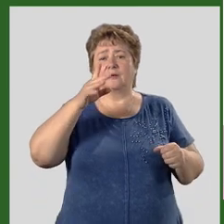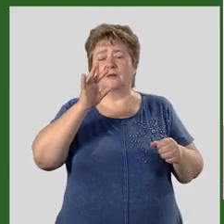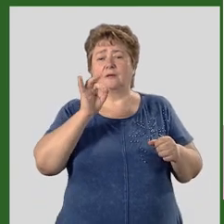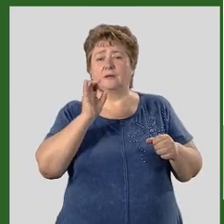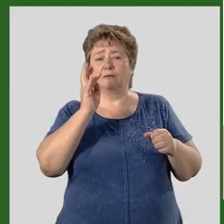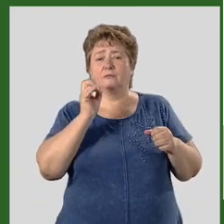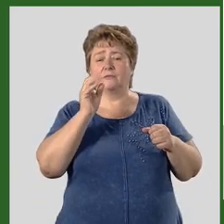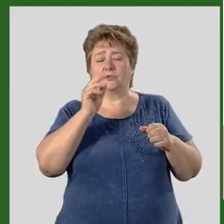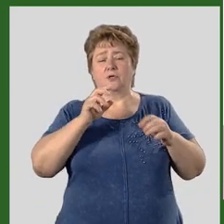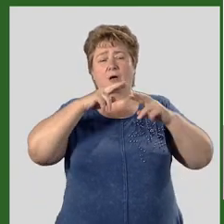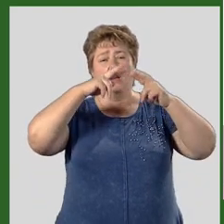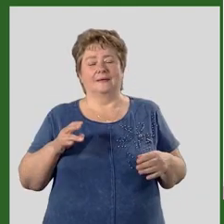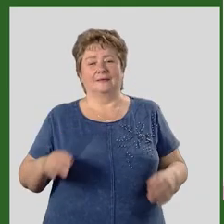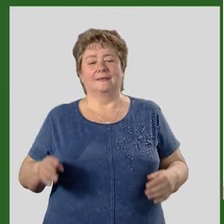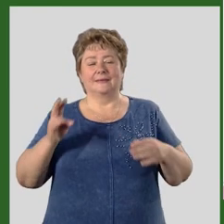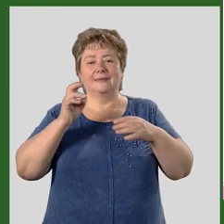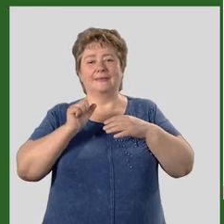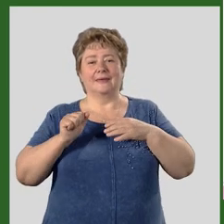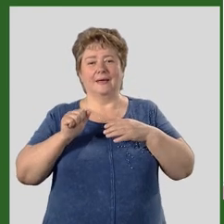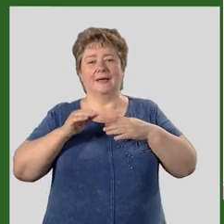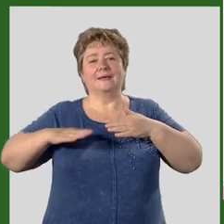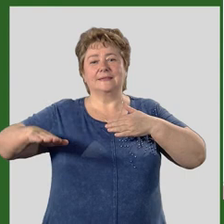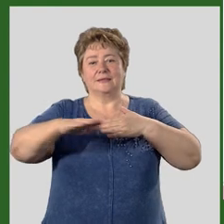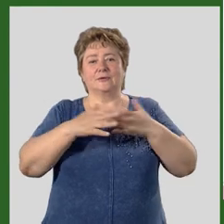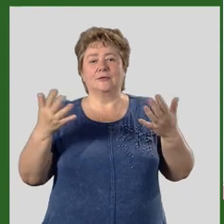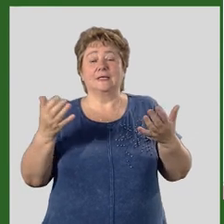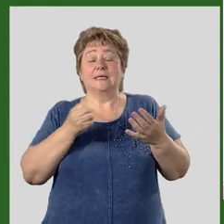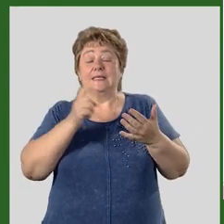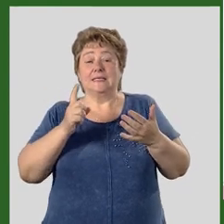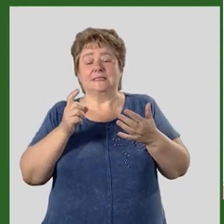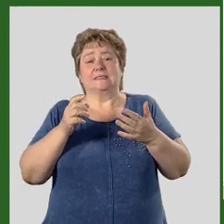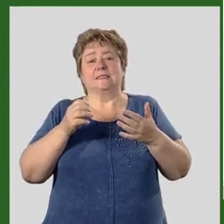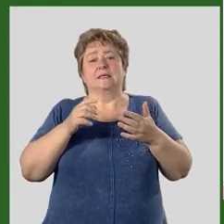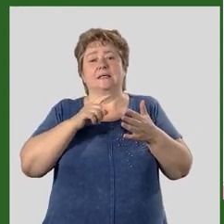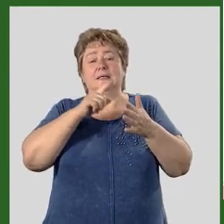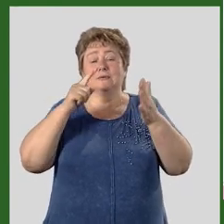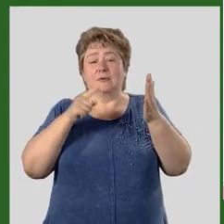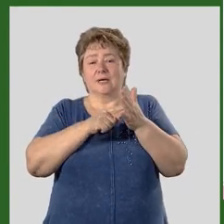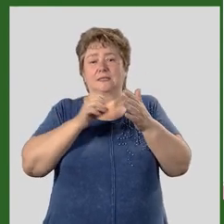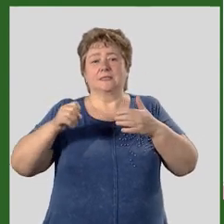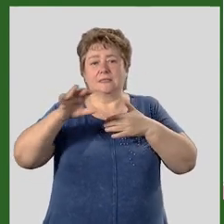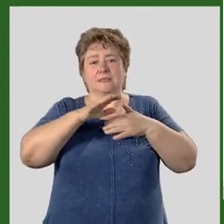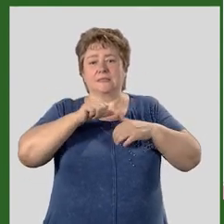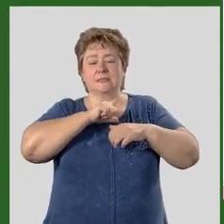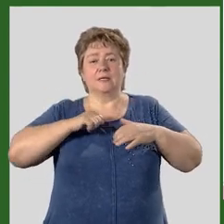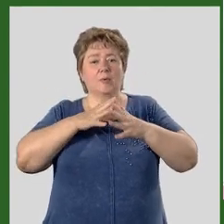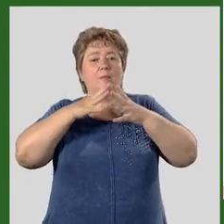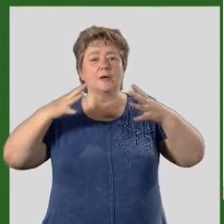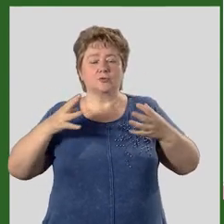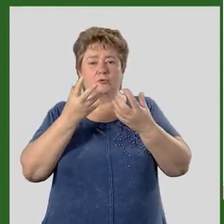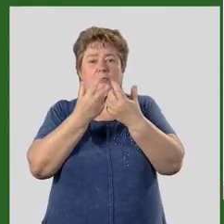15 меридиана. На территории какой из указанных стран самое